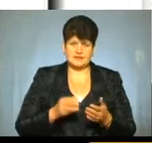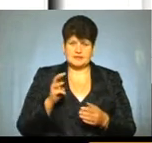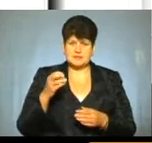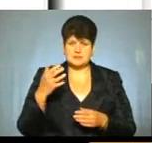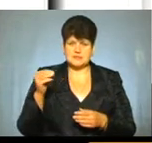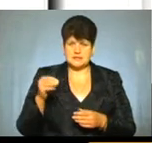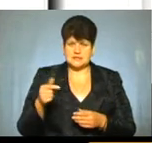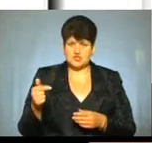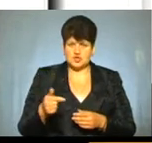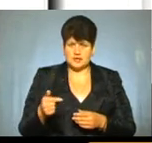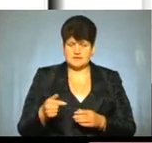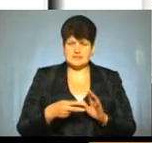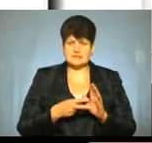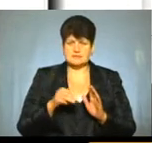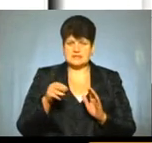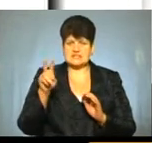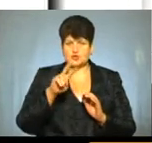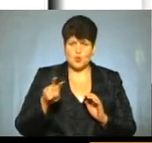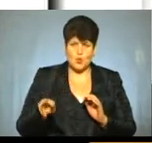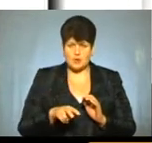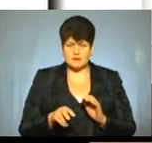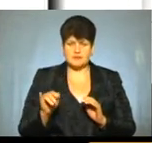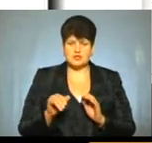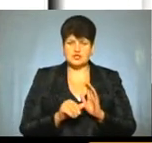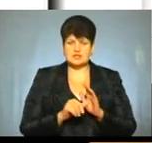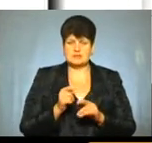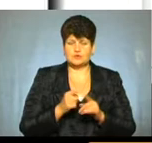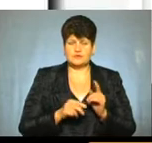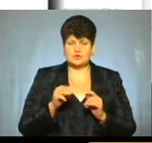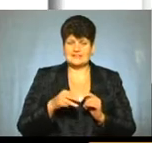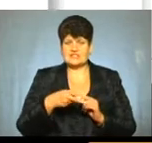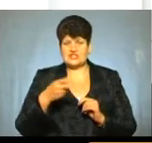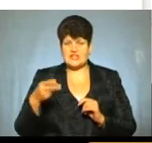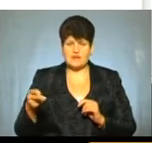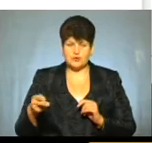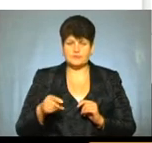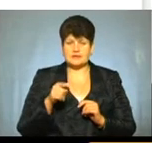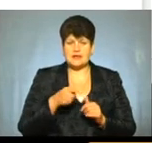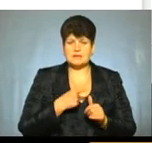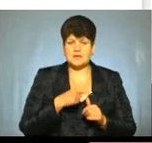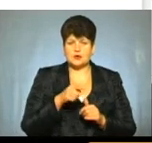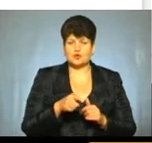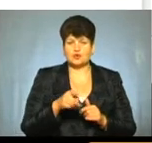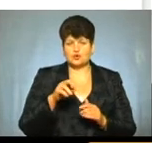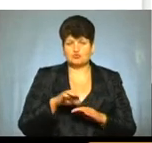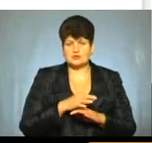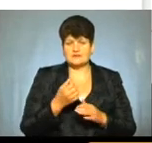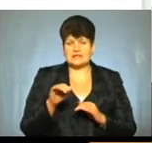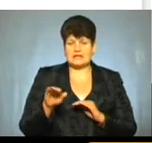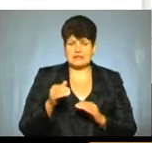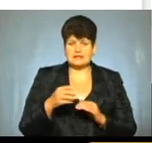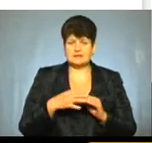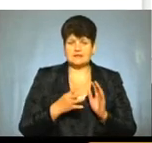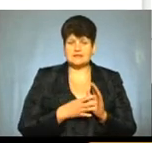– 350 тисяч гривень, 7 тисяч доларів і 6,5 тисяч євро. На ім'я його дружини взято кредит